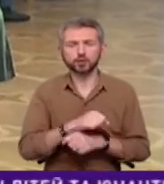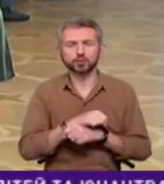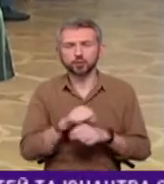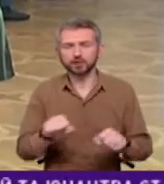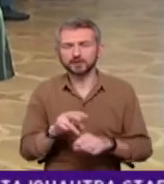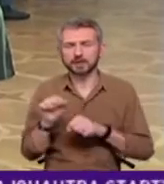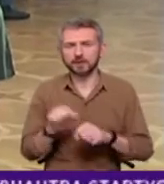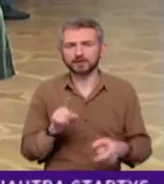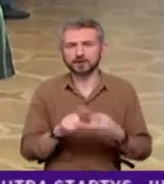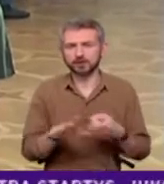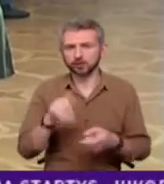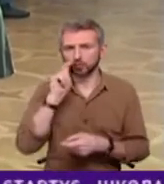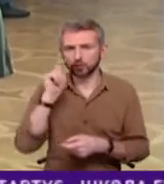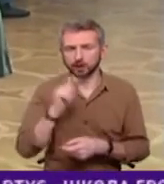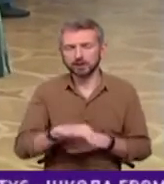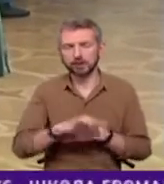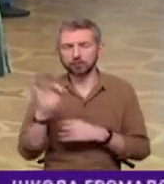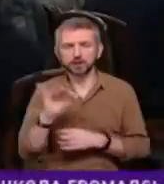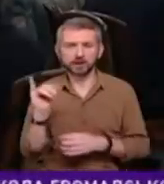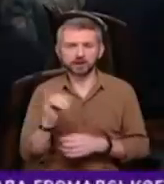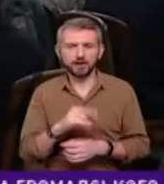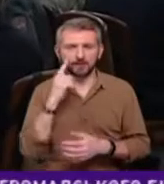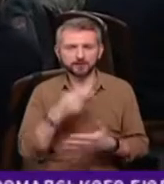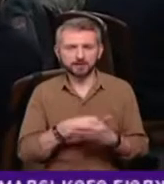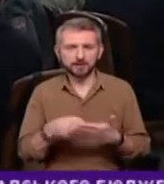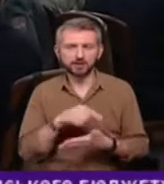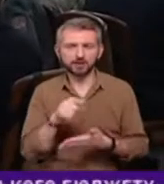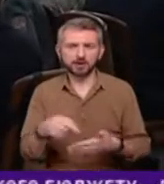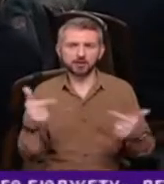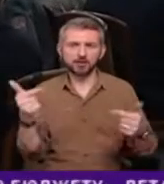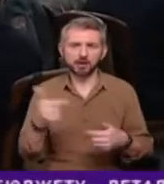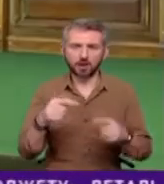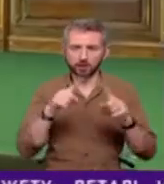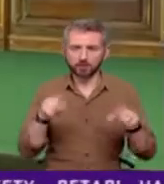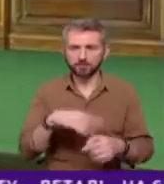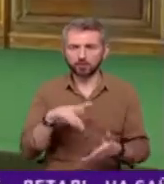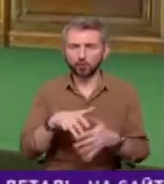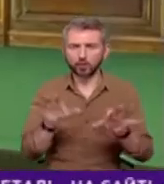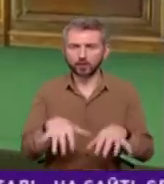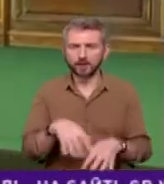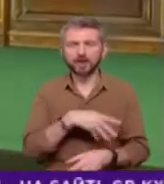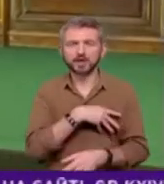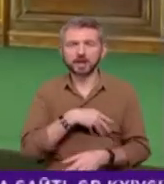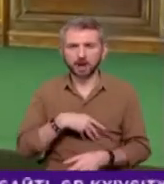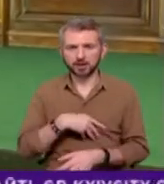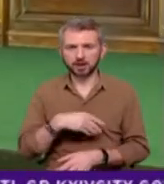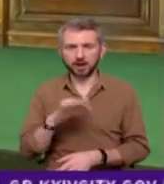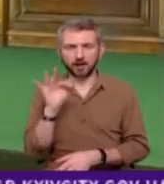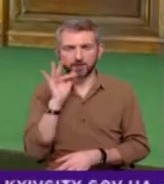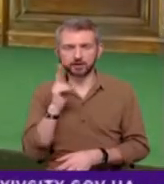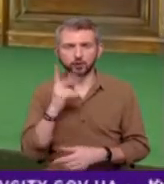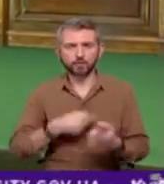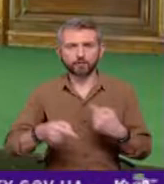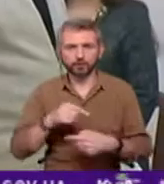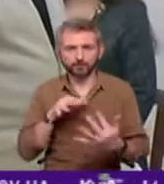захисті незалежності України на Сході та відзначив їх грамотами міського голови. А ветерани-афганці, що повернулися із